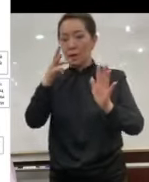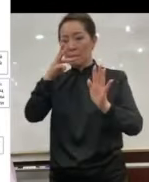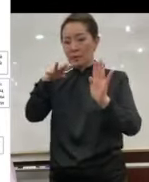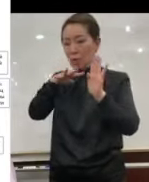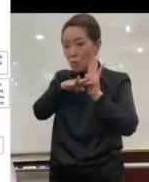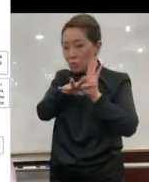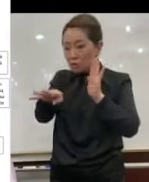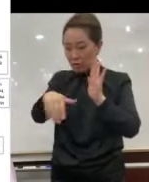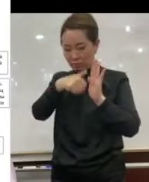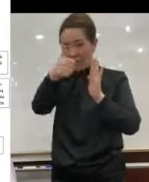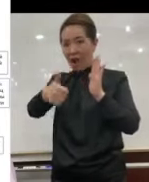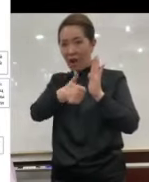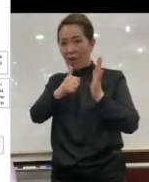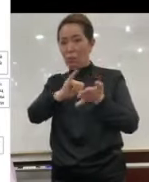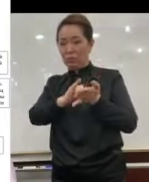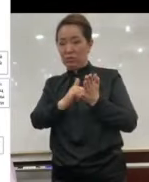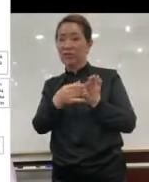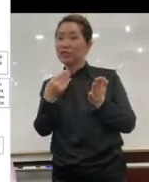хэлбэрийн жишээ болов.